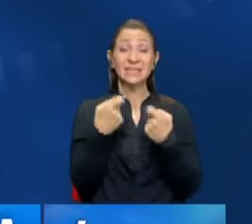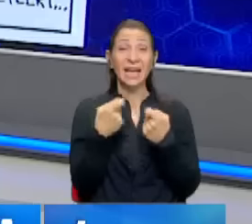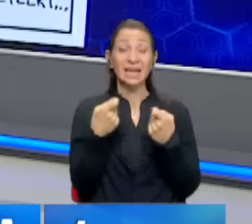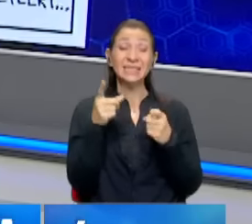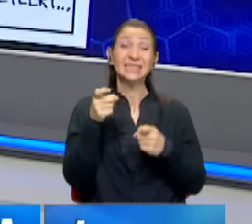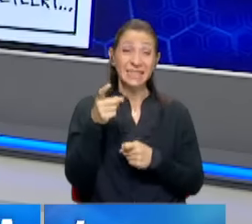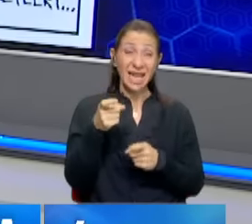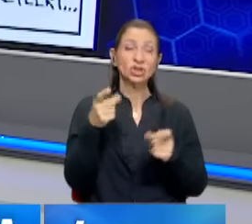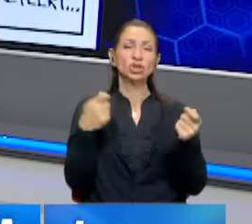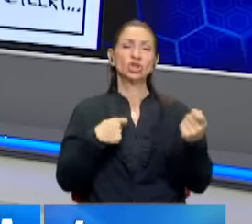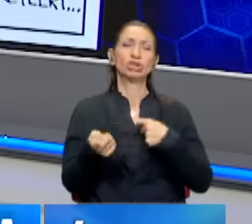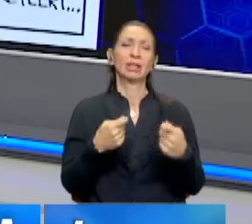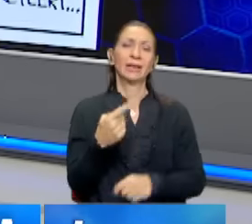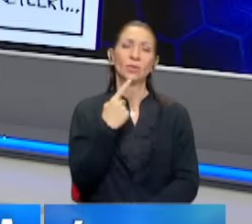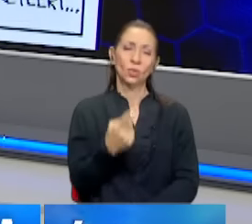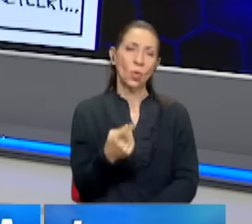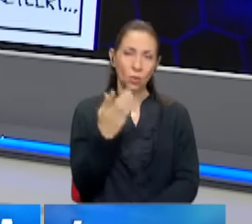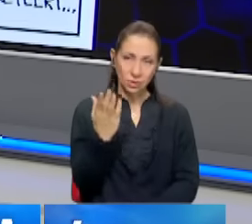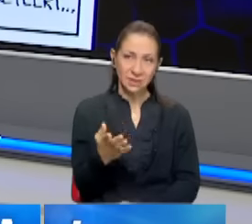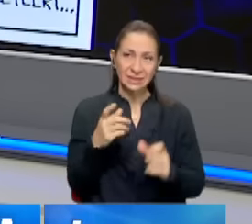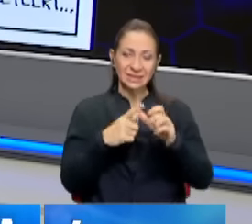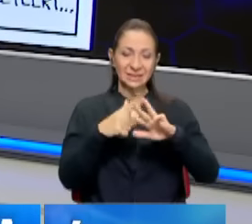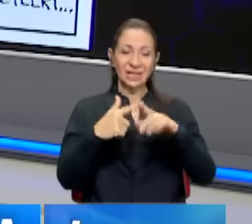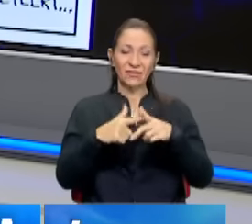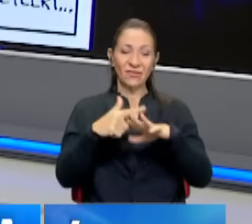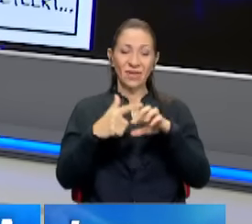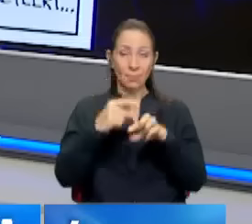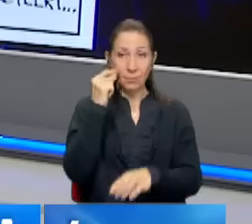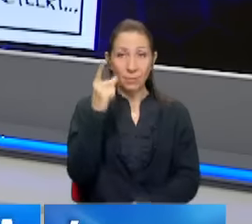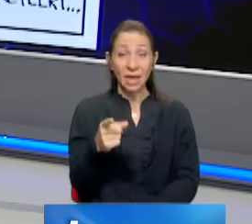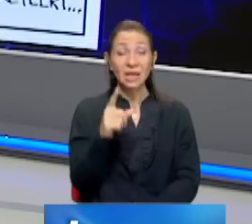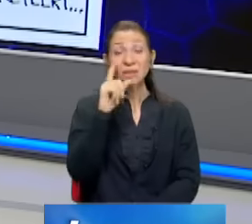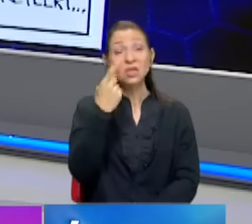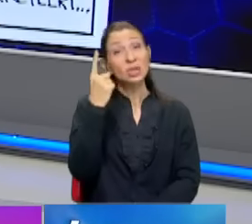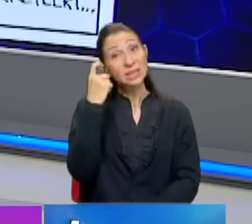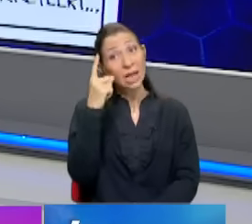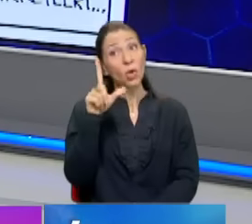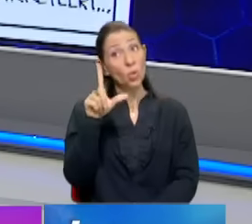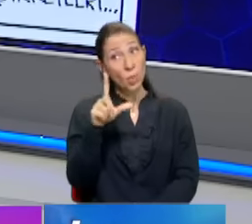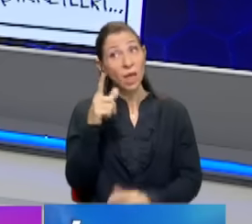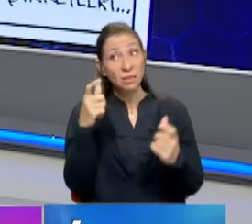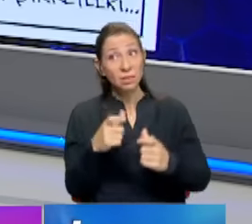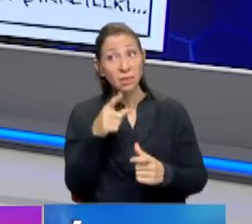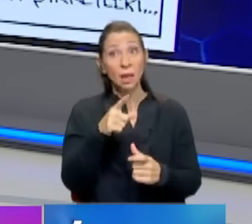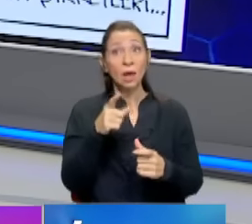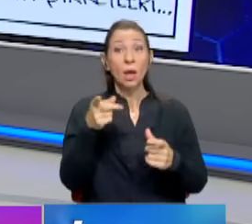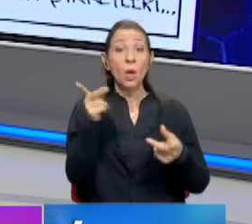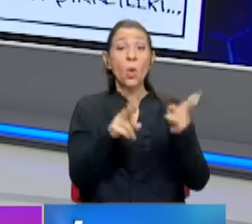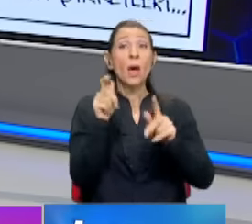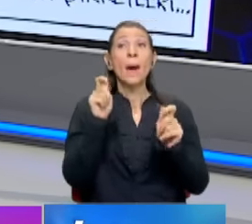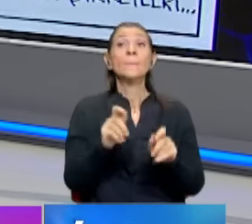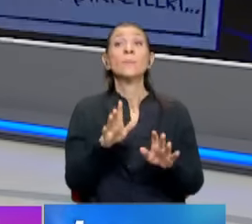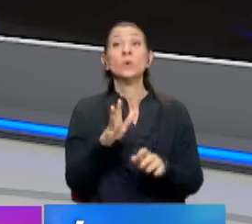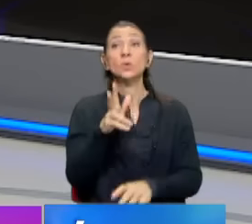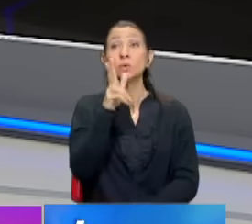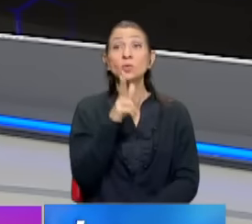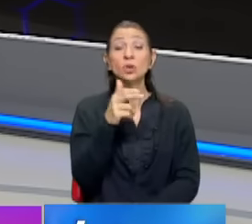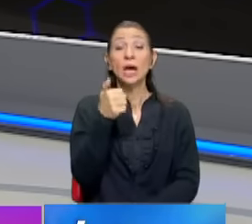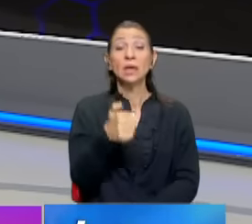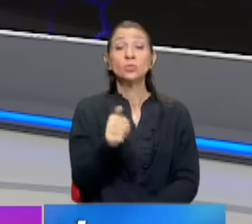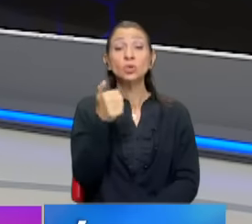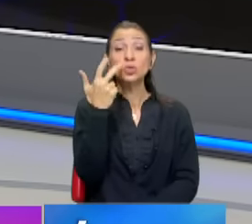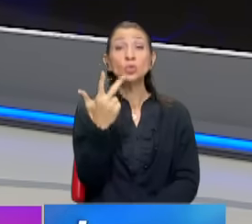şirketleri diyor Sefer Selvi Evrensel Gazetesi'nden. Sadece İsrail Lübnan'da katliam yapmıyor.